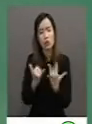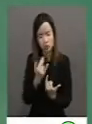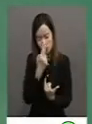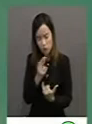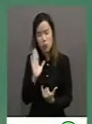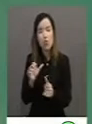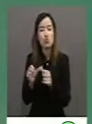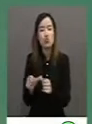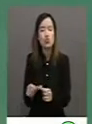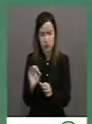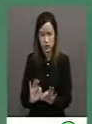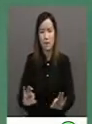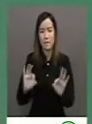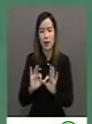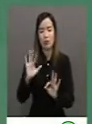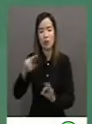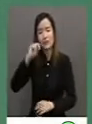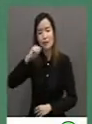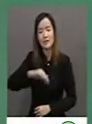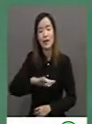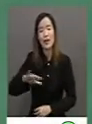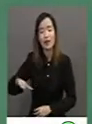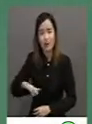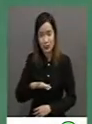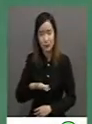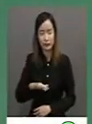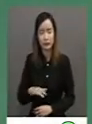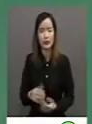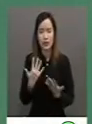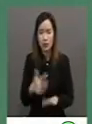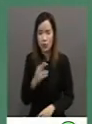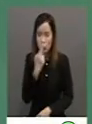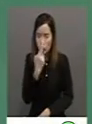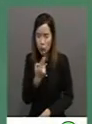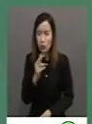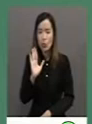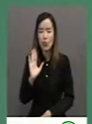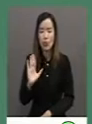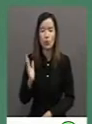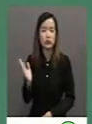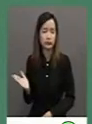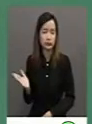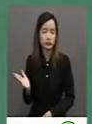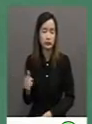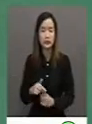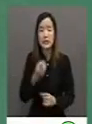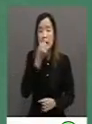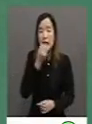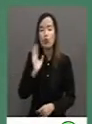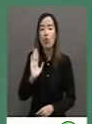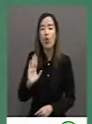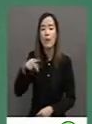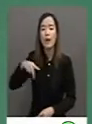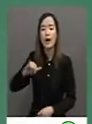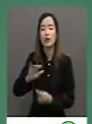หล่งอาศัยสำคัญที่สุดนะครับในทะเลตรังรวมทั้งสำรวจนะครับความอุดมสมบูรณ์ของแหล่งหญ้าทะเลนะครับอันนี้ถือว่าเป็นอาหารของพยูน